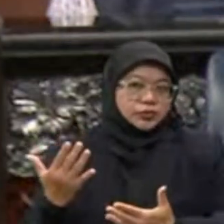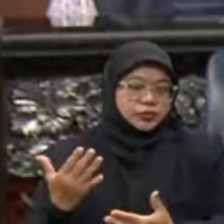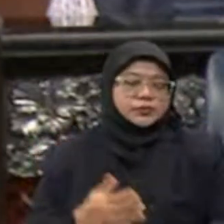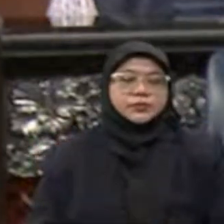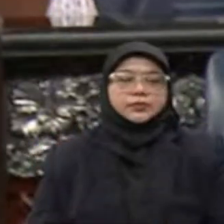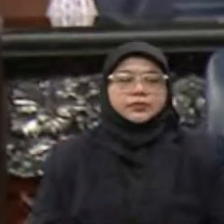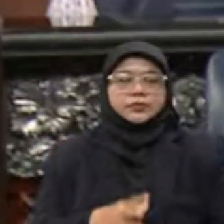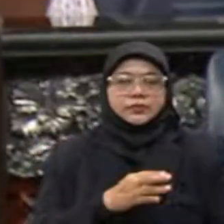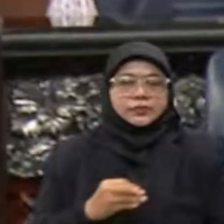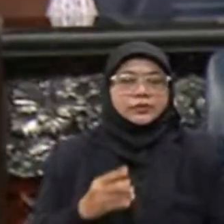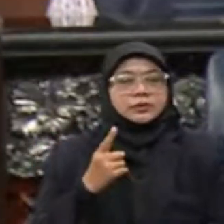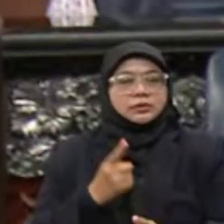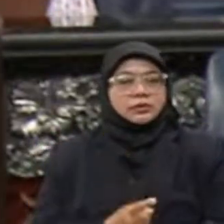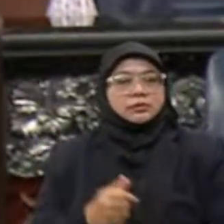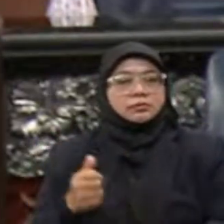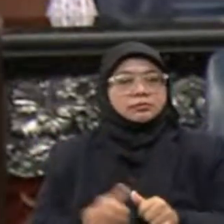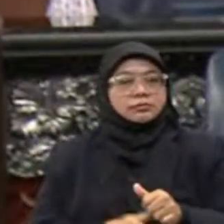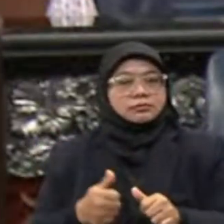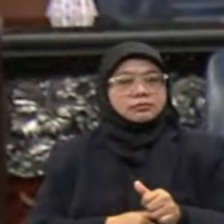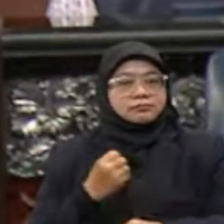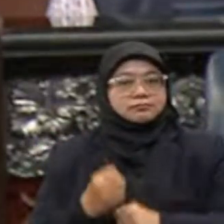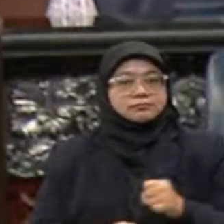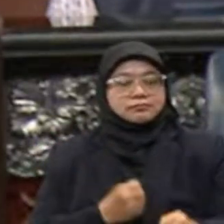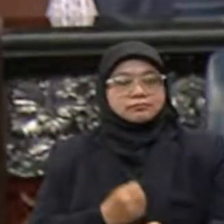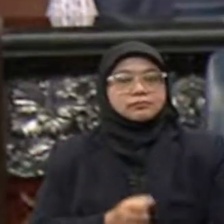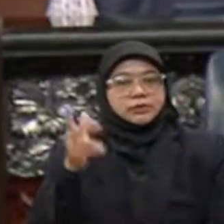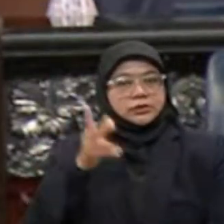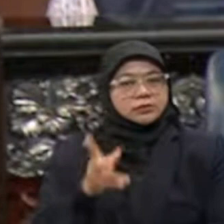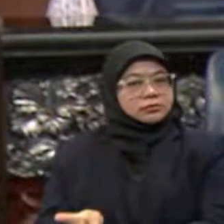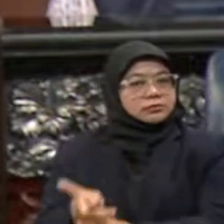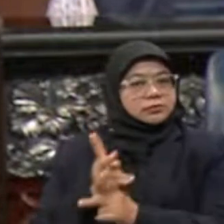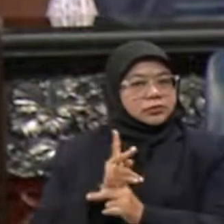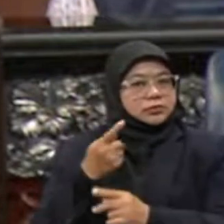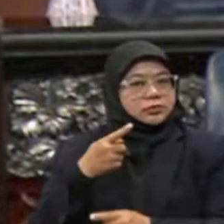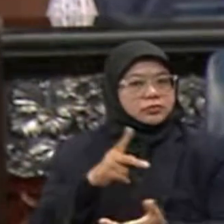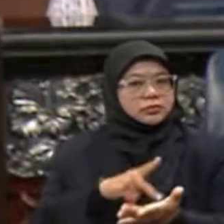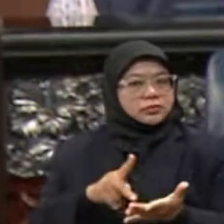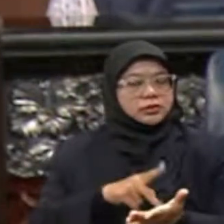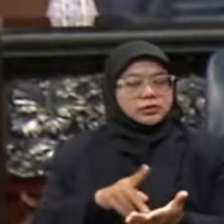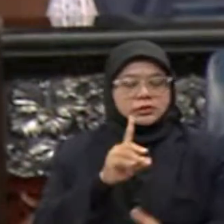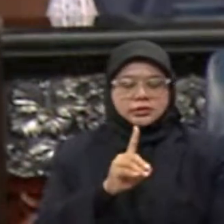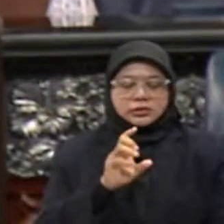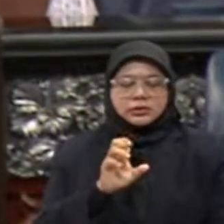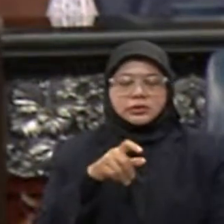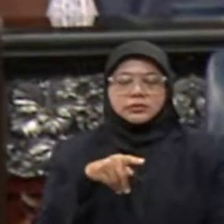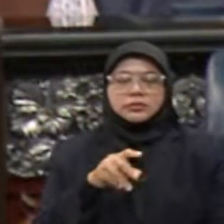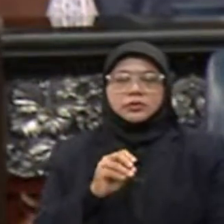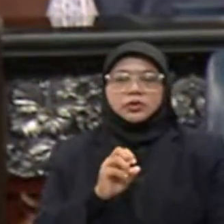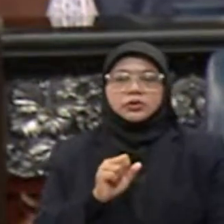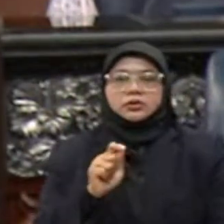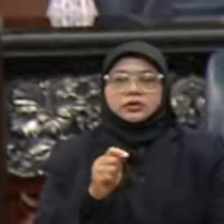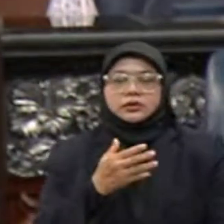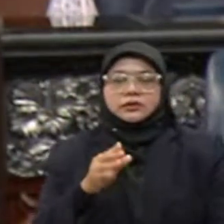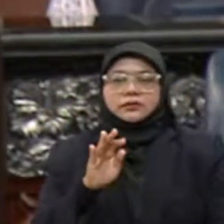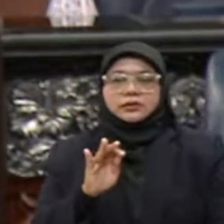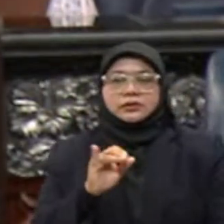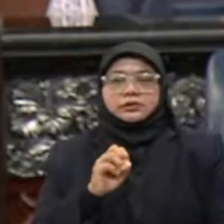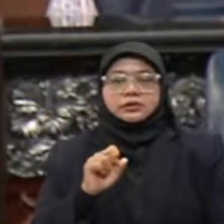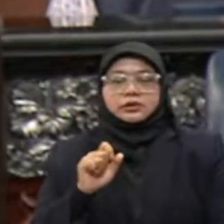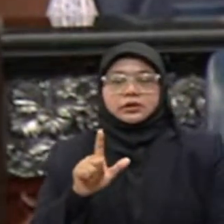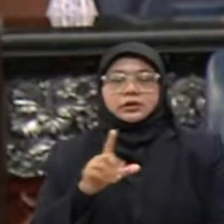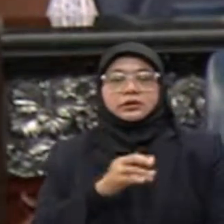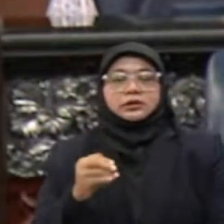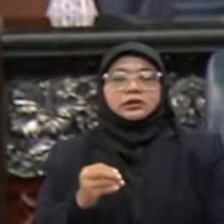secara am-nya setiap tahun kerajaan perlu membuat pinjaman bagi membiayai defisit fiskal dan membiayai semula hutang